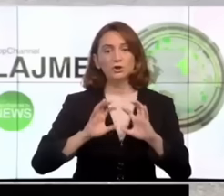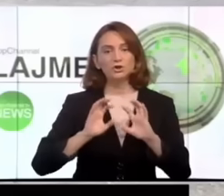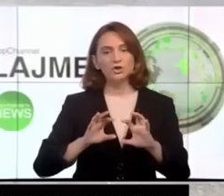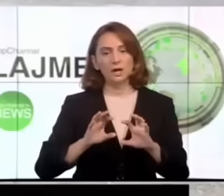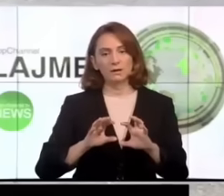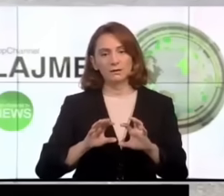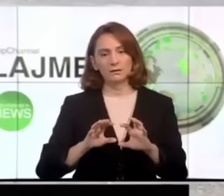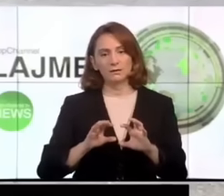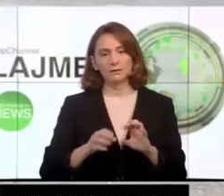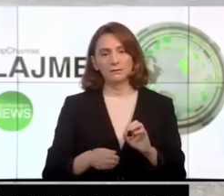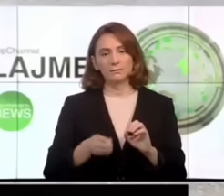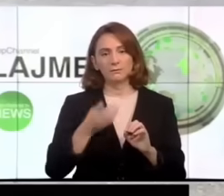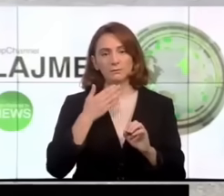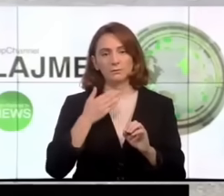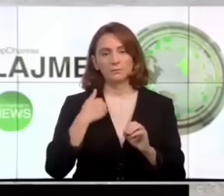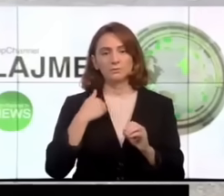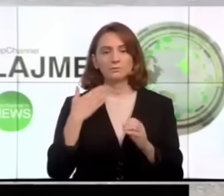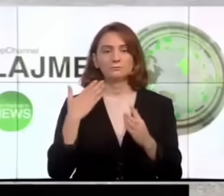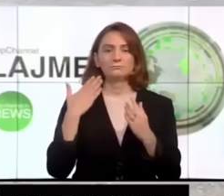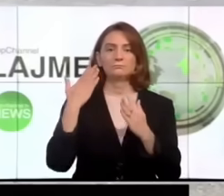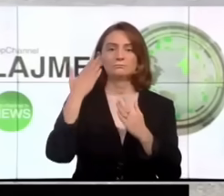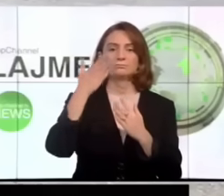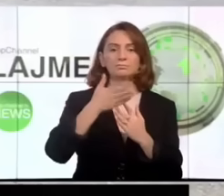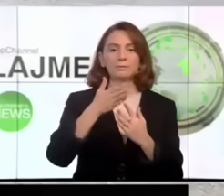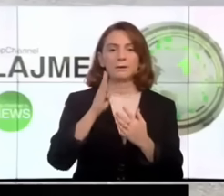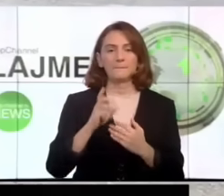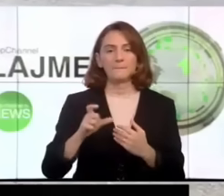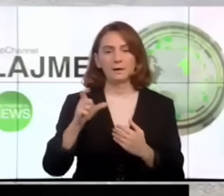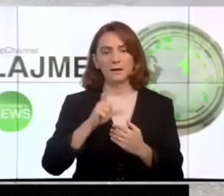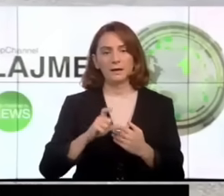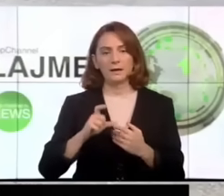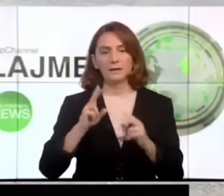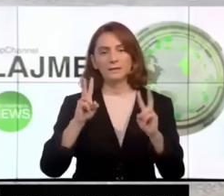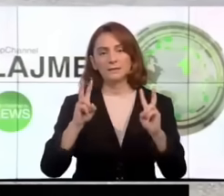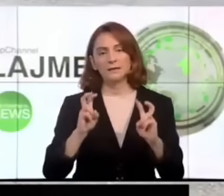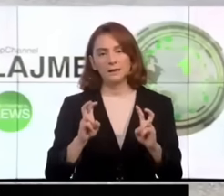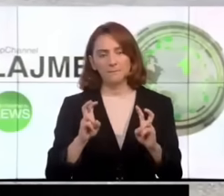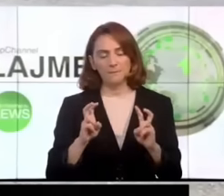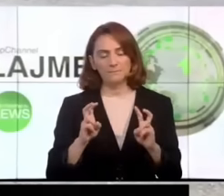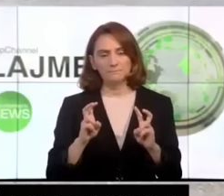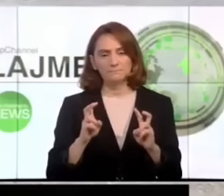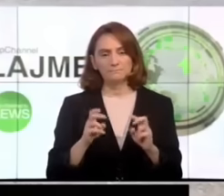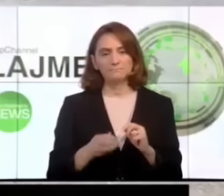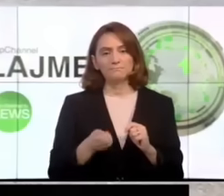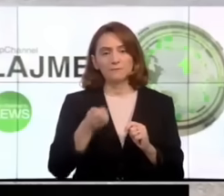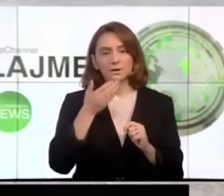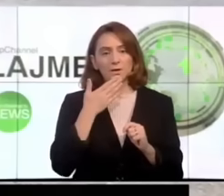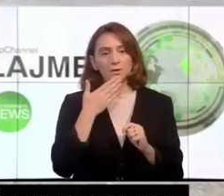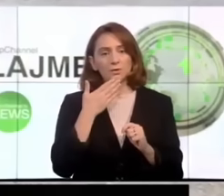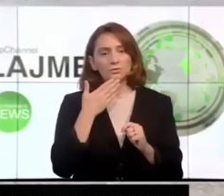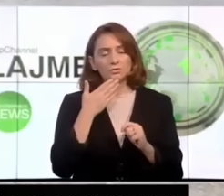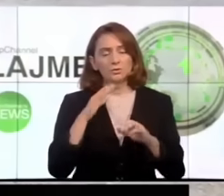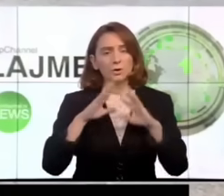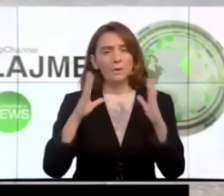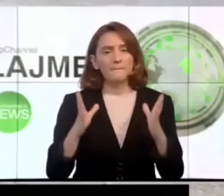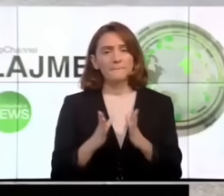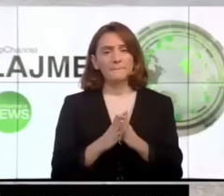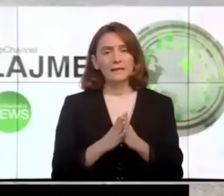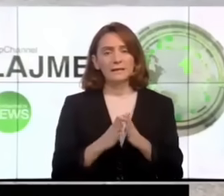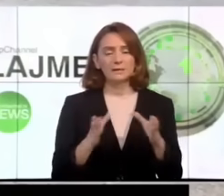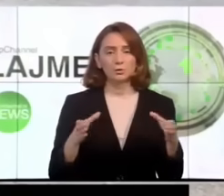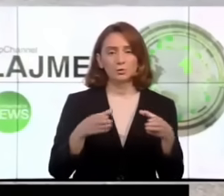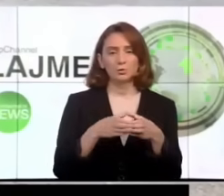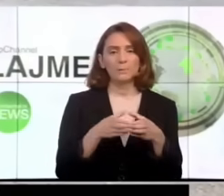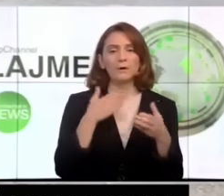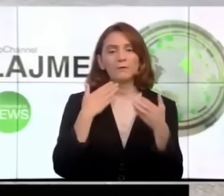fundit para integrimit evropian dhe në fakt tema e integrimit evropian ka qenë një nga temat e diskutuara në mbledhjen e grupit